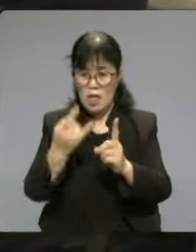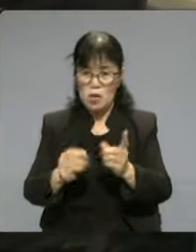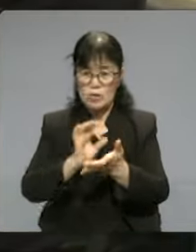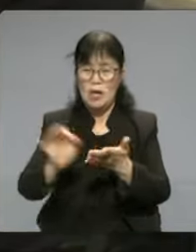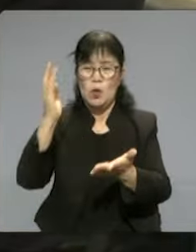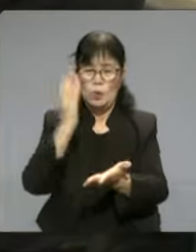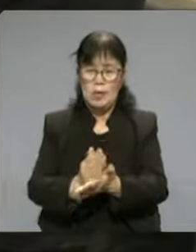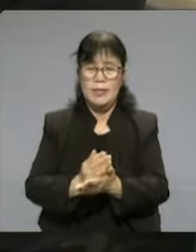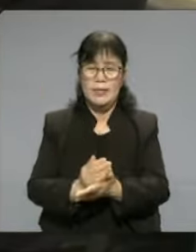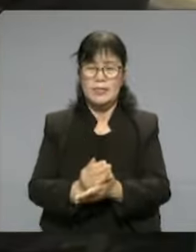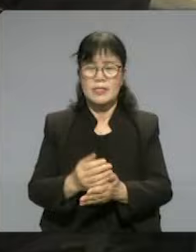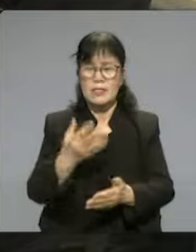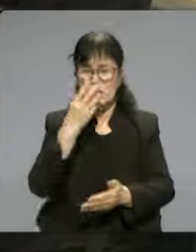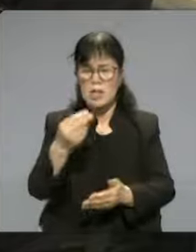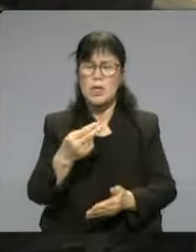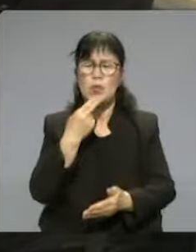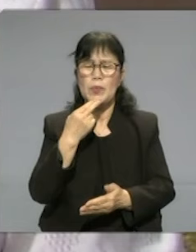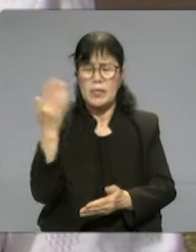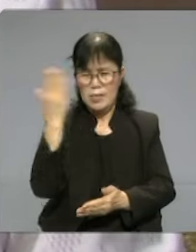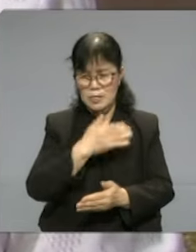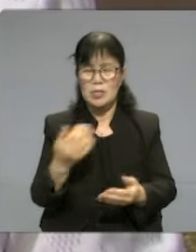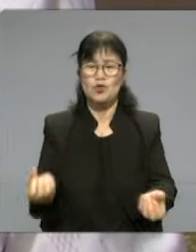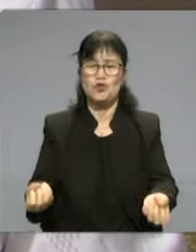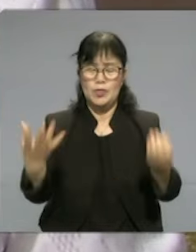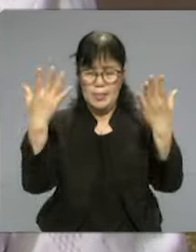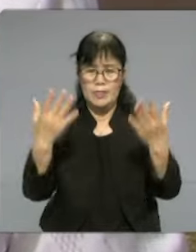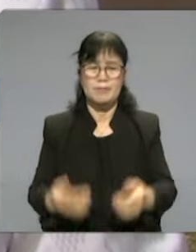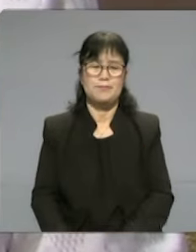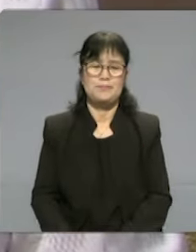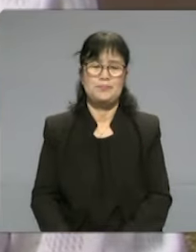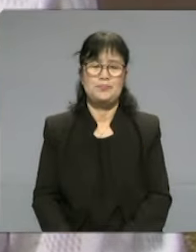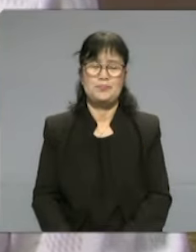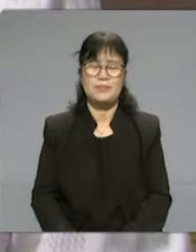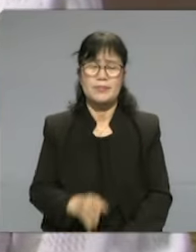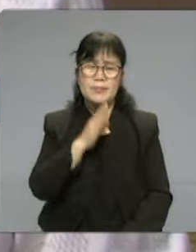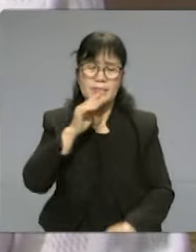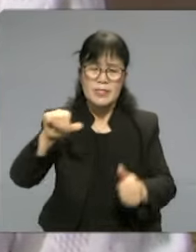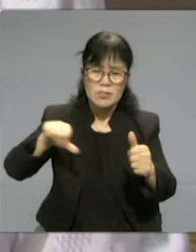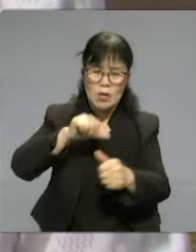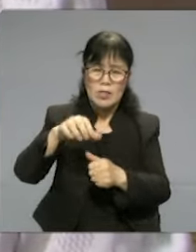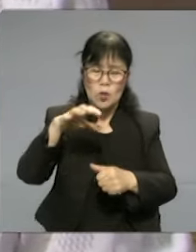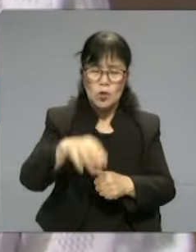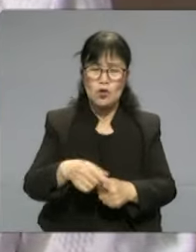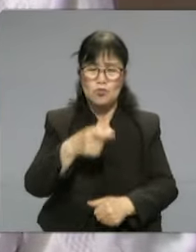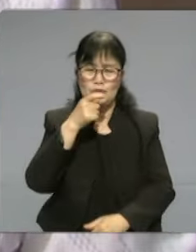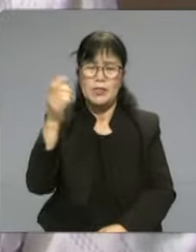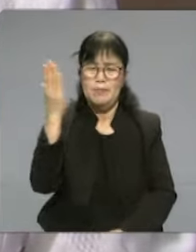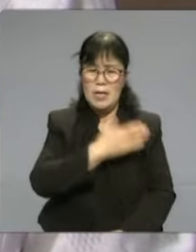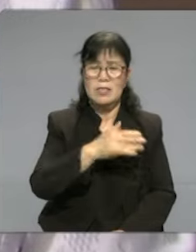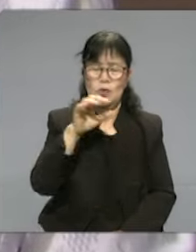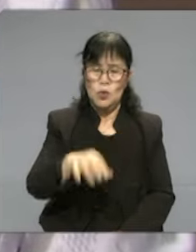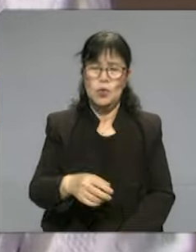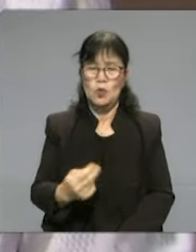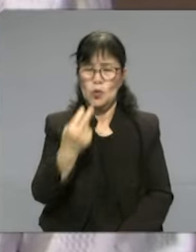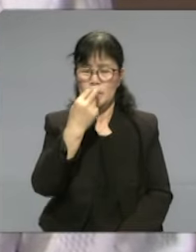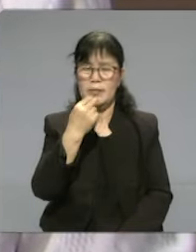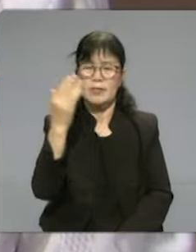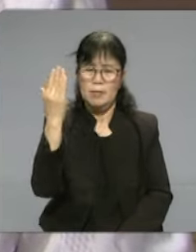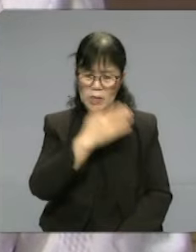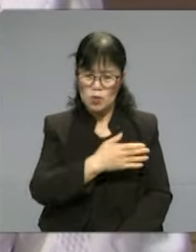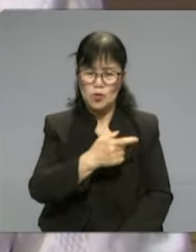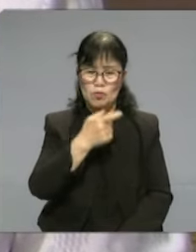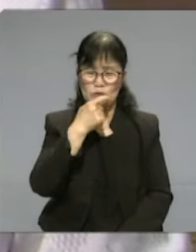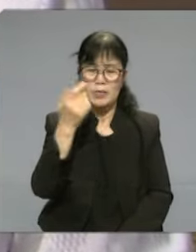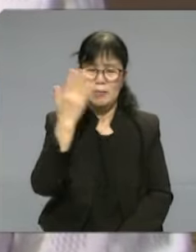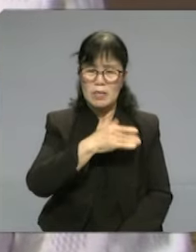없는 깨끗한 축제를 추구합니다 양평은 친환경 지역으로서 물이 맑은 곳입니다 공기가 맑고 물이